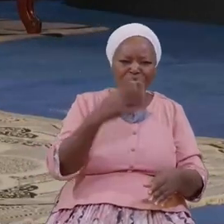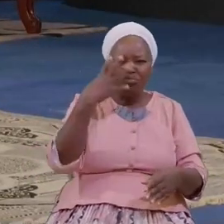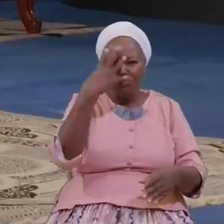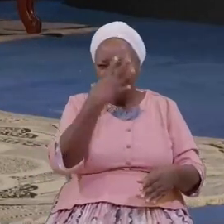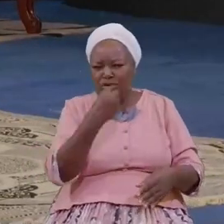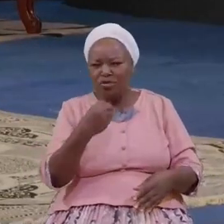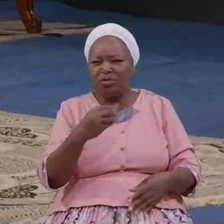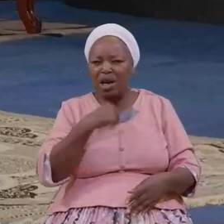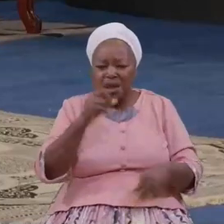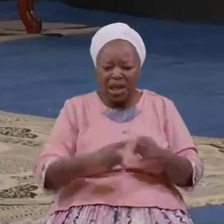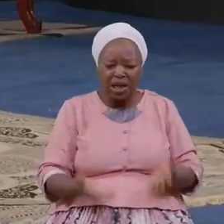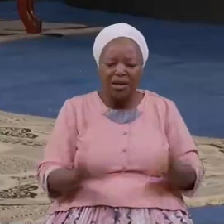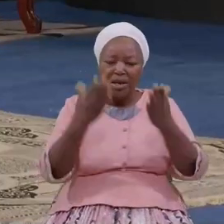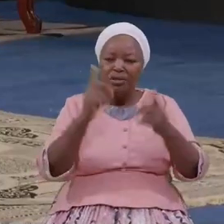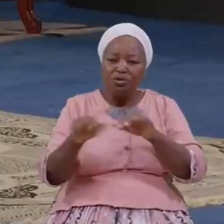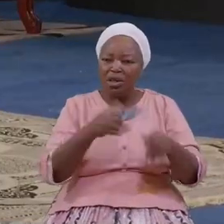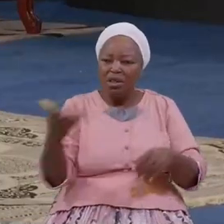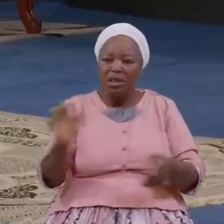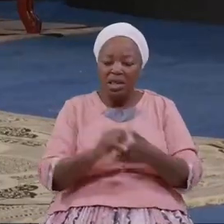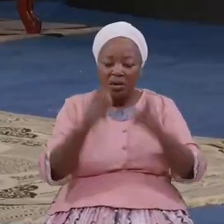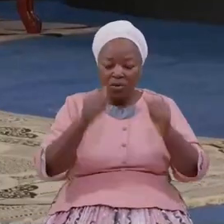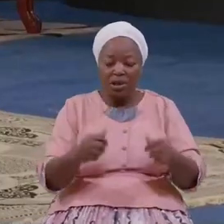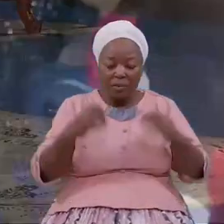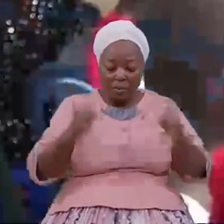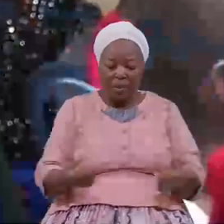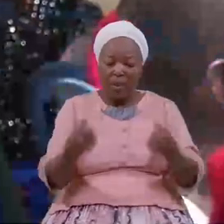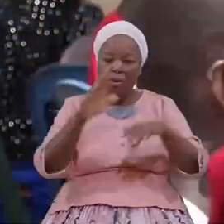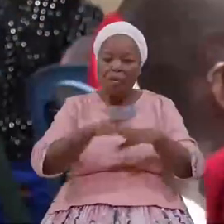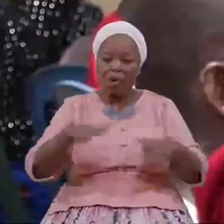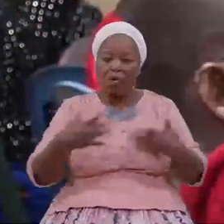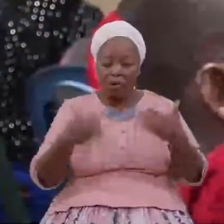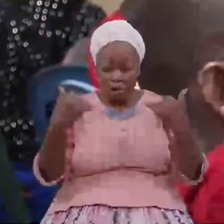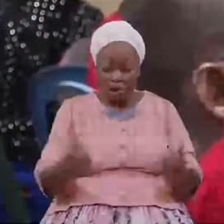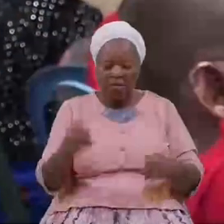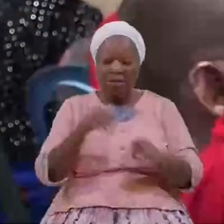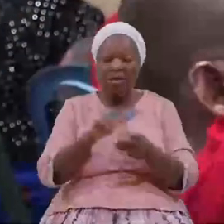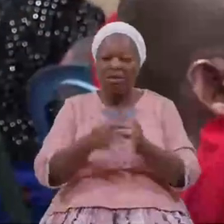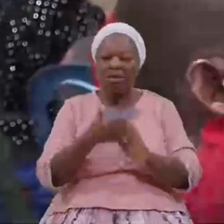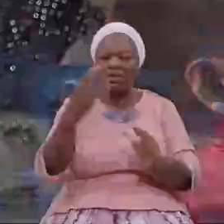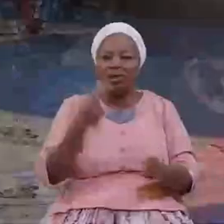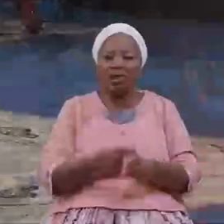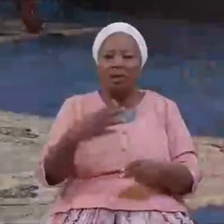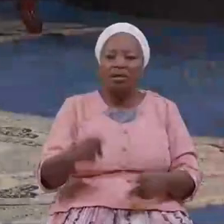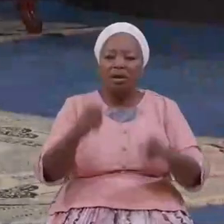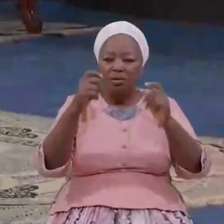faire quelque chose. La puissance vivificatrice va venir dans votre vie au nom de Jésus-Christ.